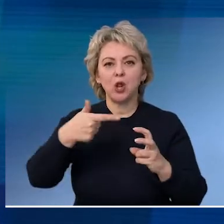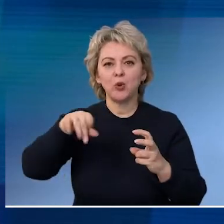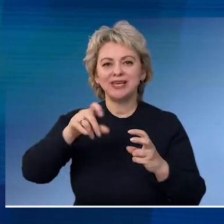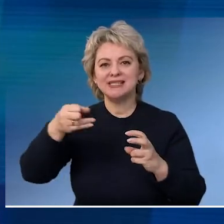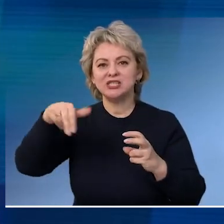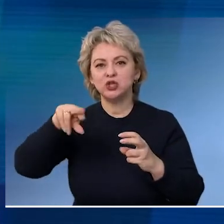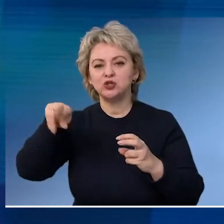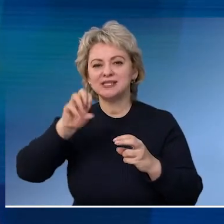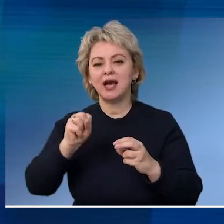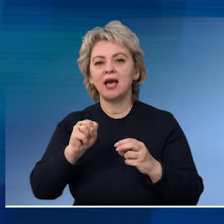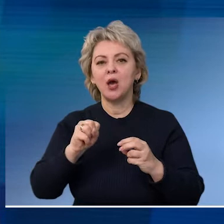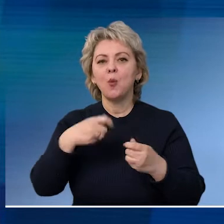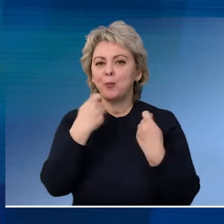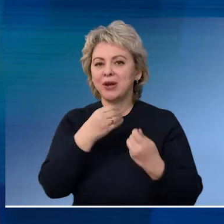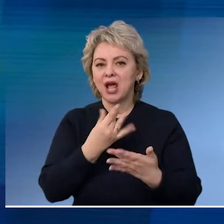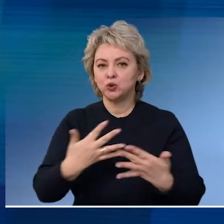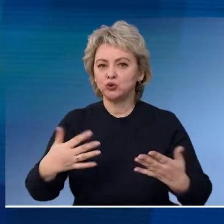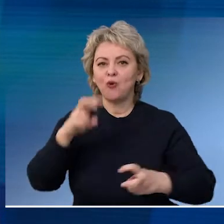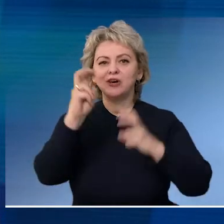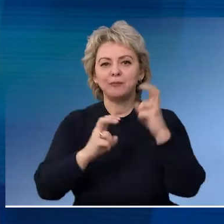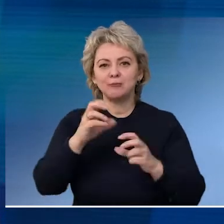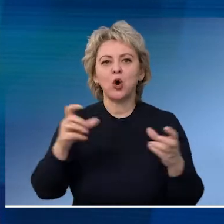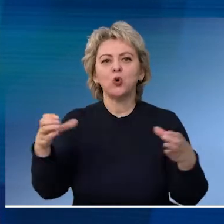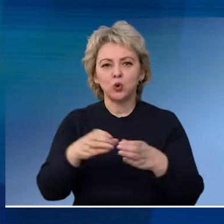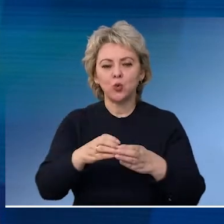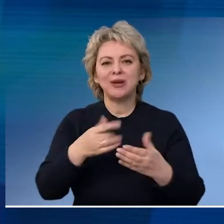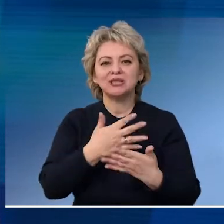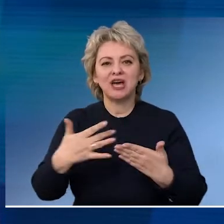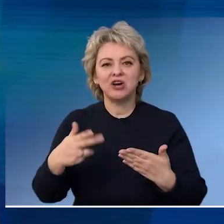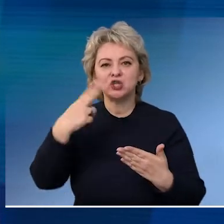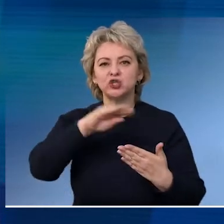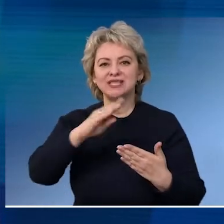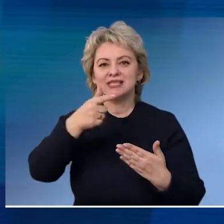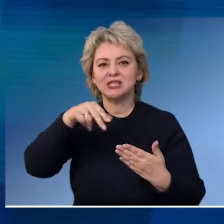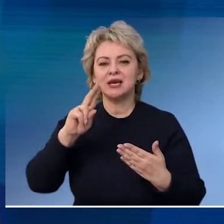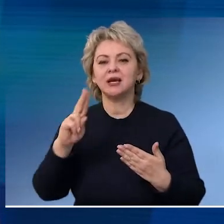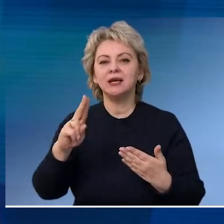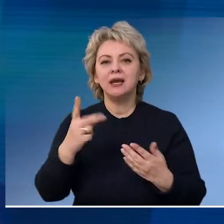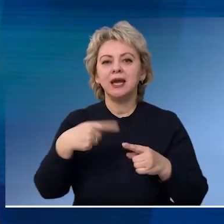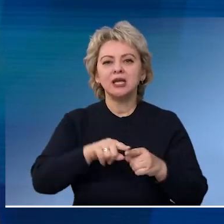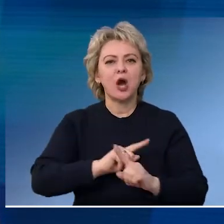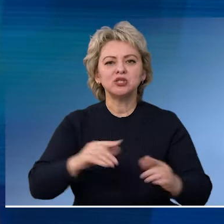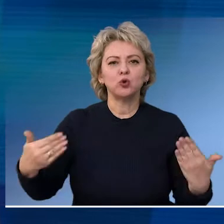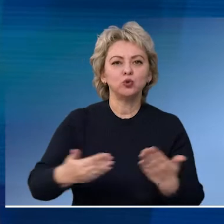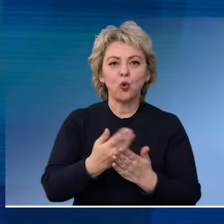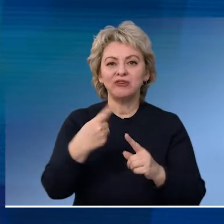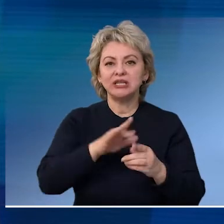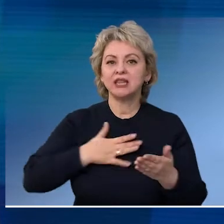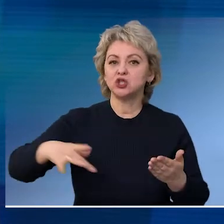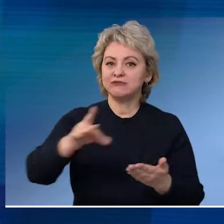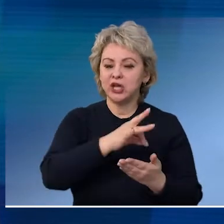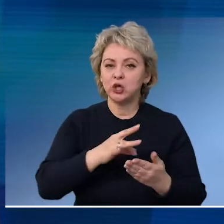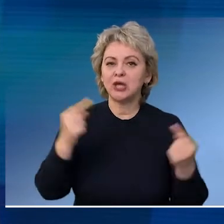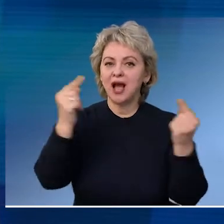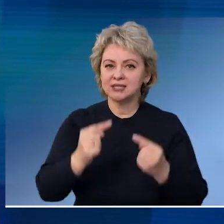предприятие логистическое, как продуктовой, так и промышленной группы товаров FM Logistic. И абсолютно новая для